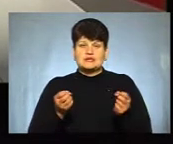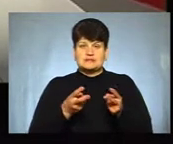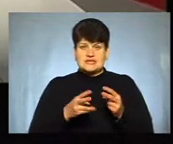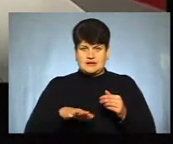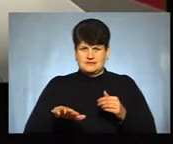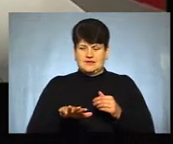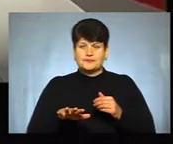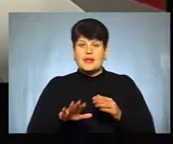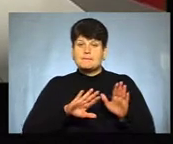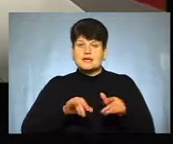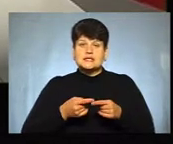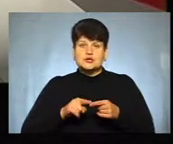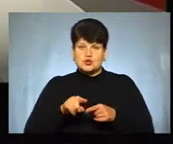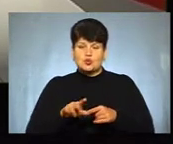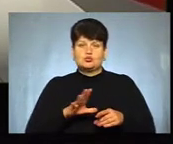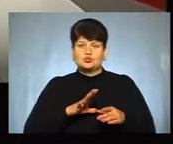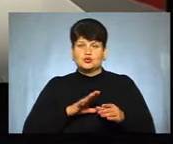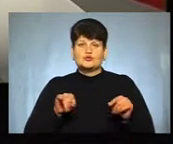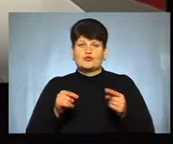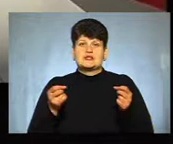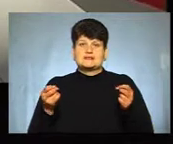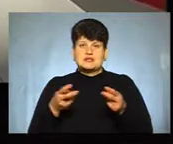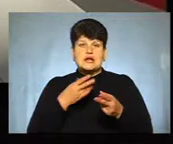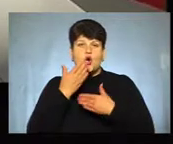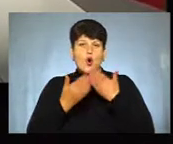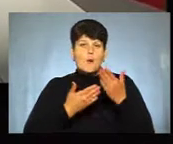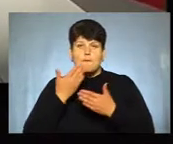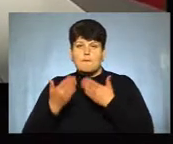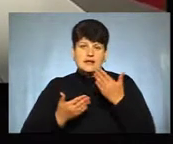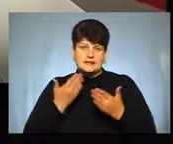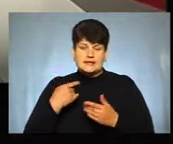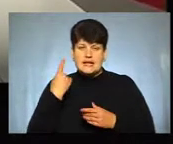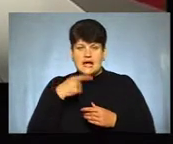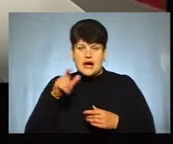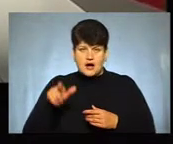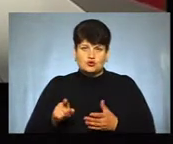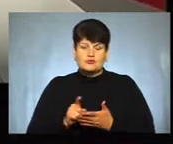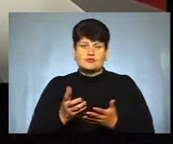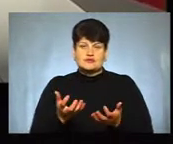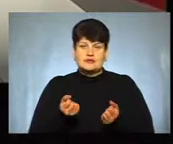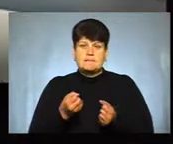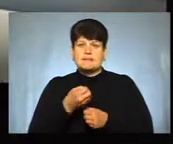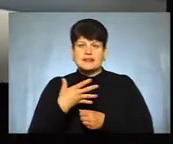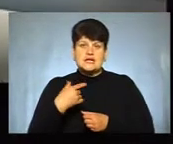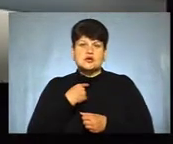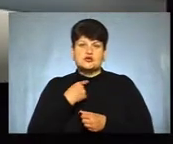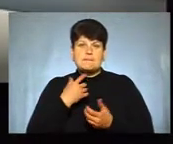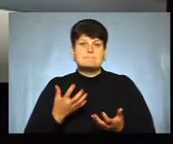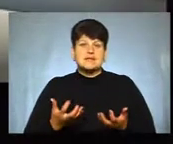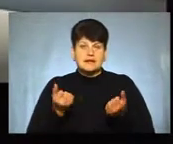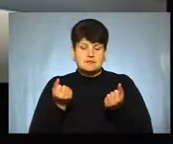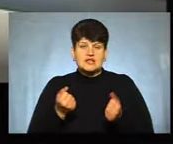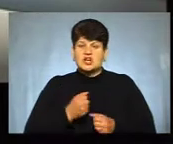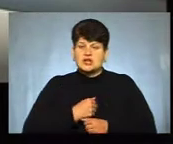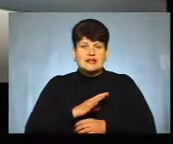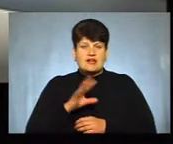платформі. Після цього було під саме проєкт створено спеціальне опитування, де автор повинен був набрати 15 голосів підтримки. І, на жаль, не